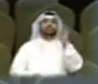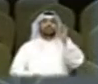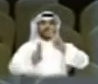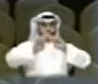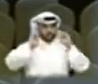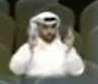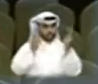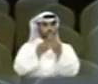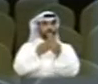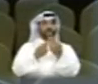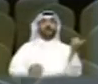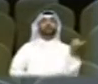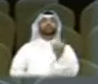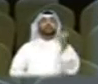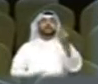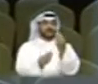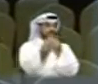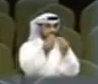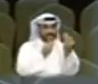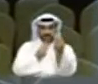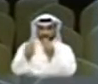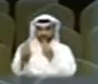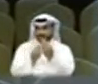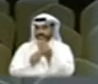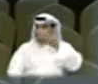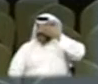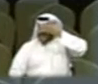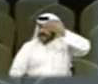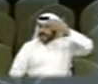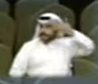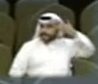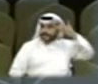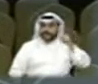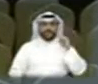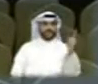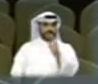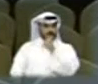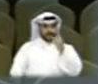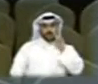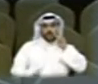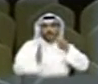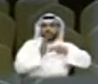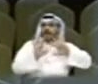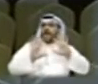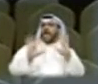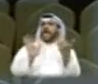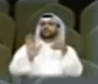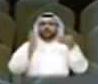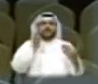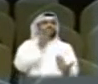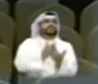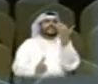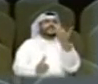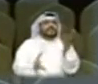المؤتمر يعتبر أرضية خصبة لتبادل الخبرات والتجارب بين الأطباء المحليين والعالميين والاطلاع على آخر